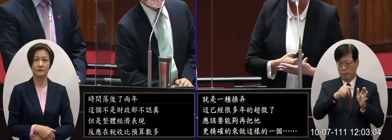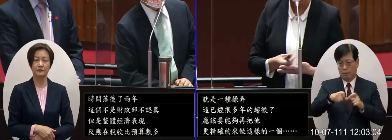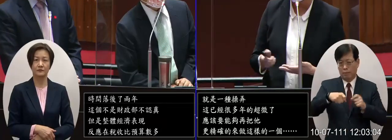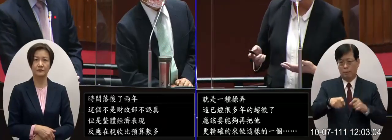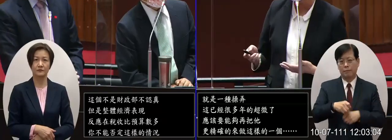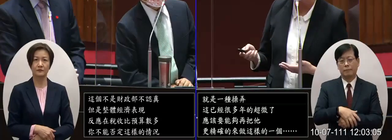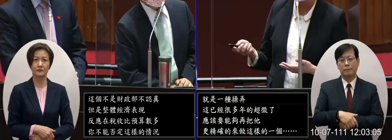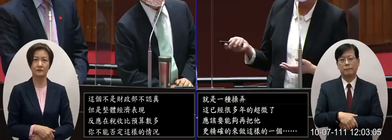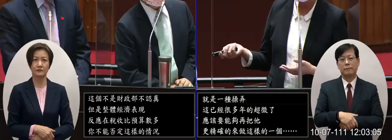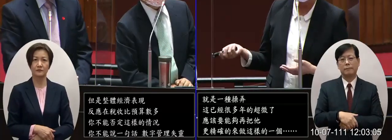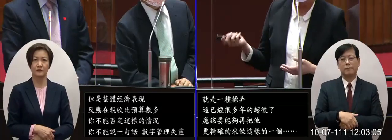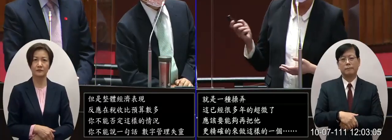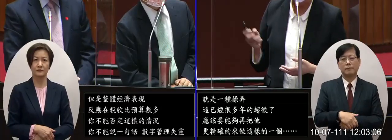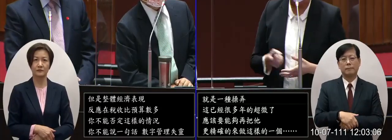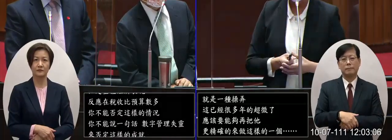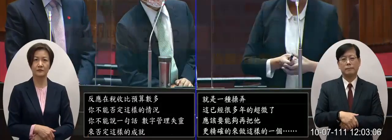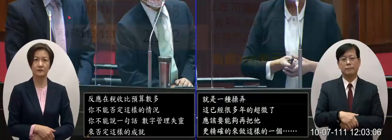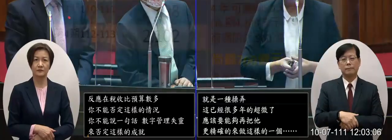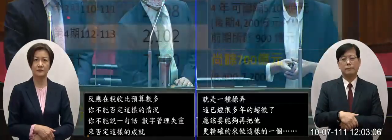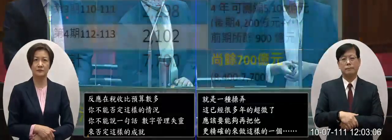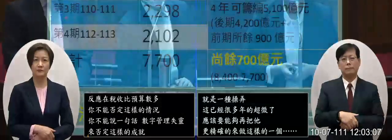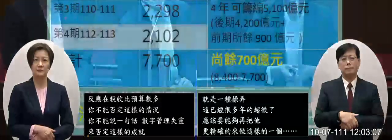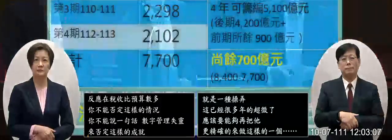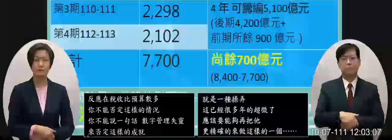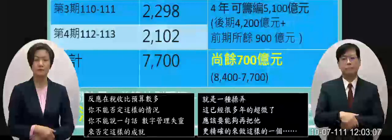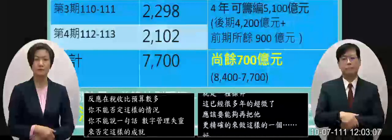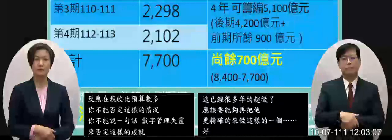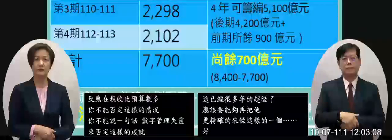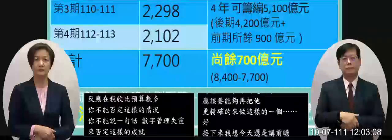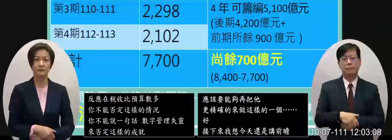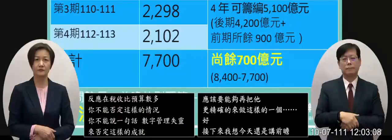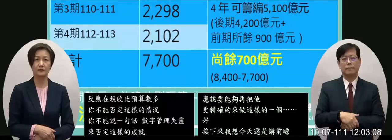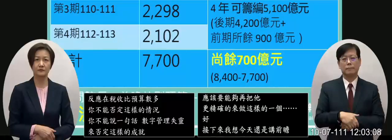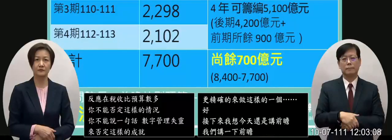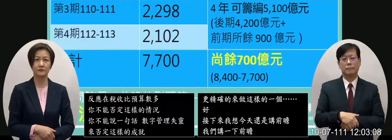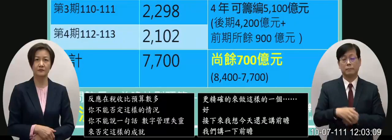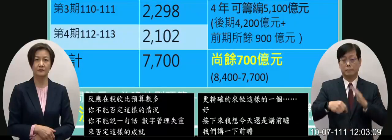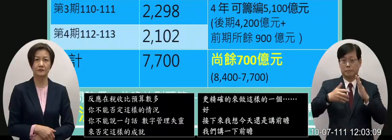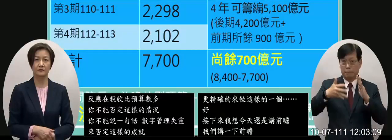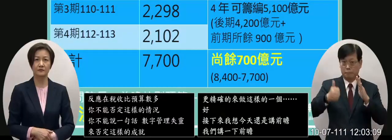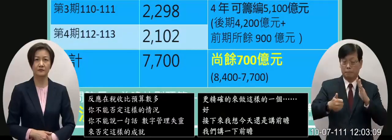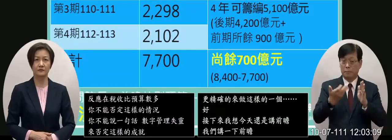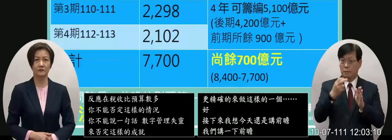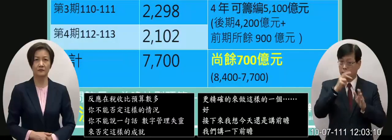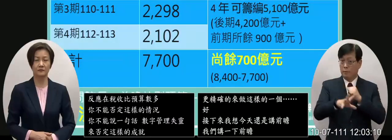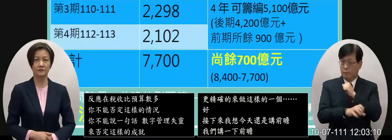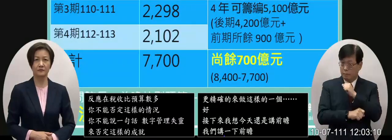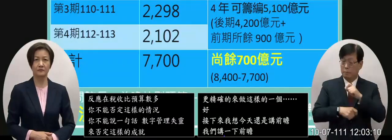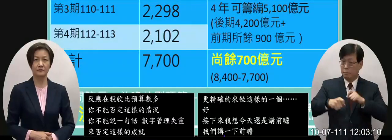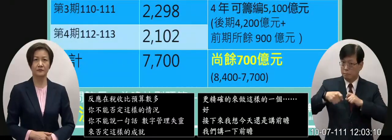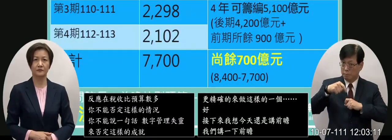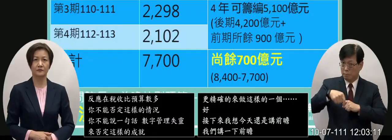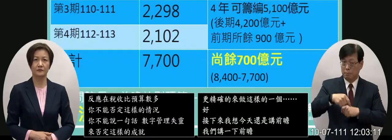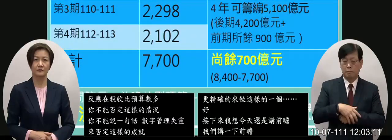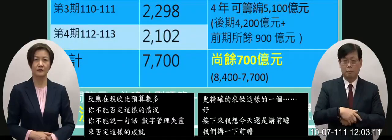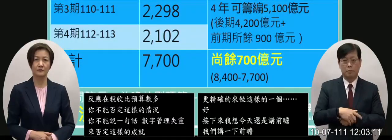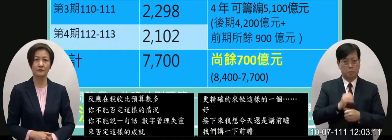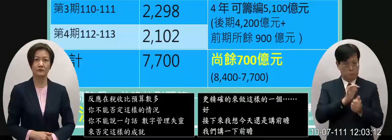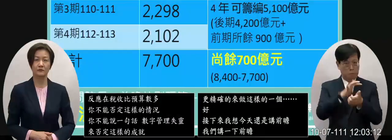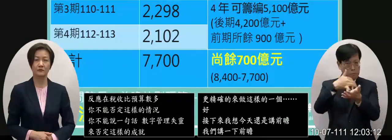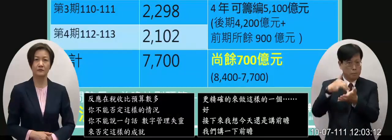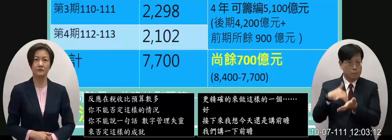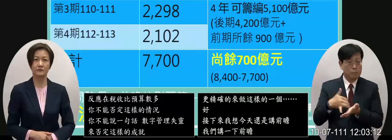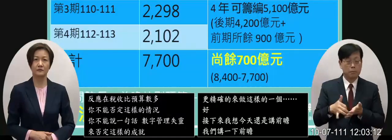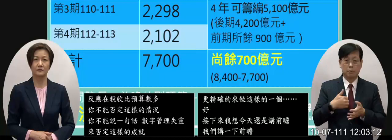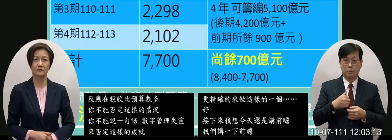前瞻了。那个院长， 前瞻基础建设呢，基本上我帮你算一